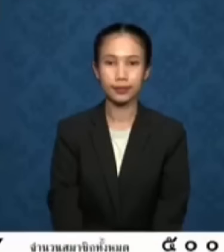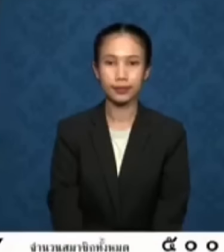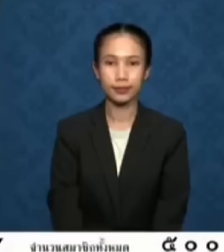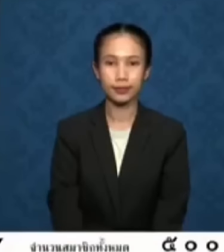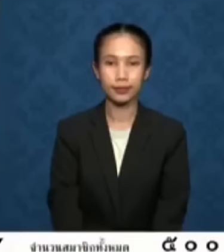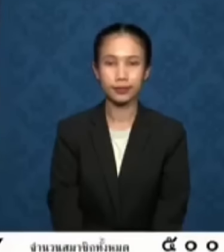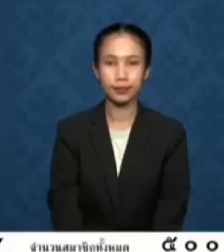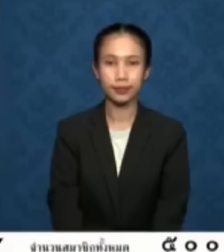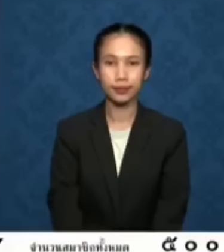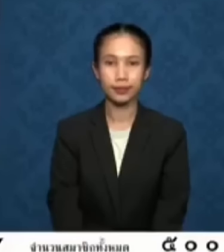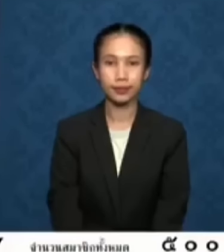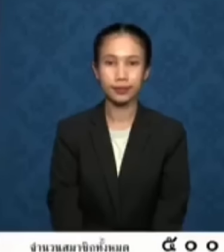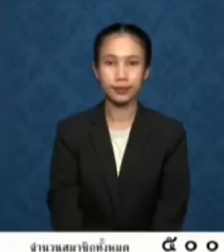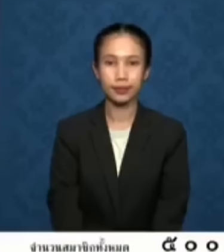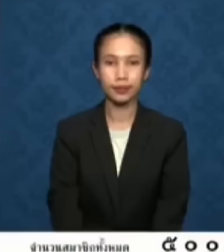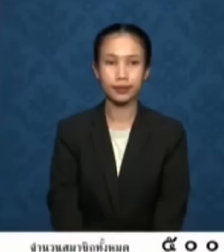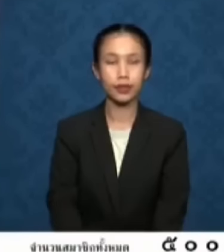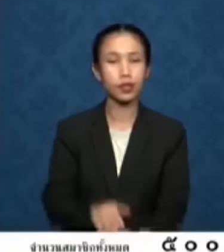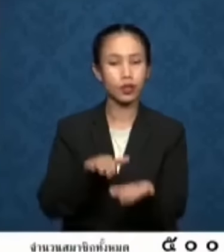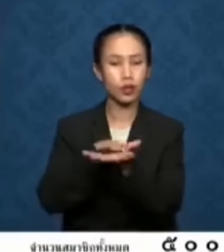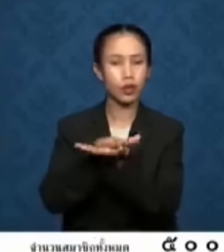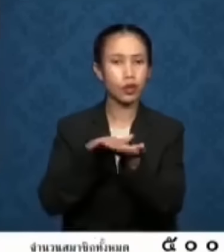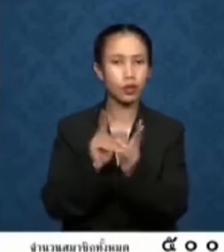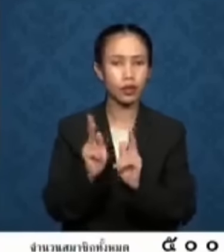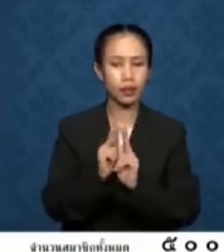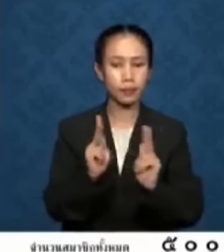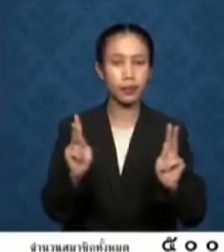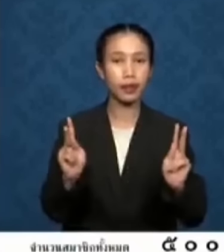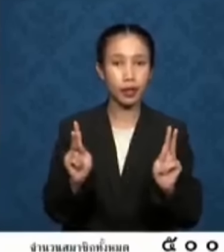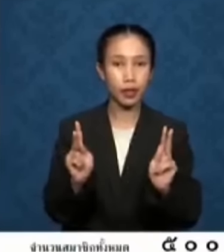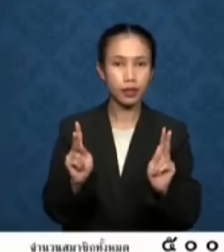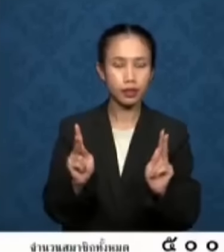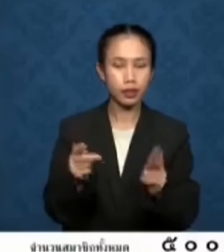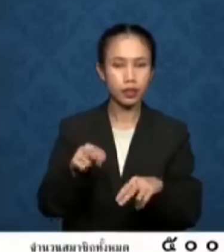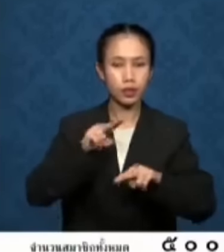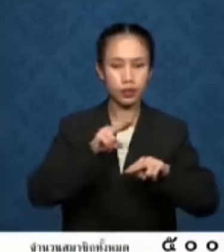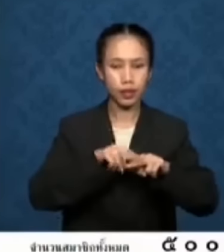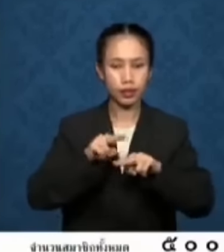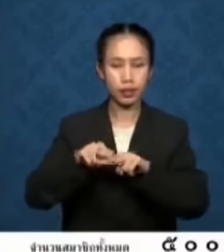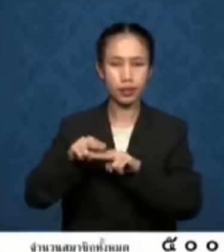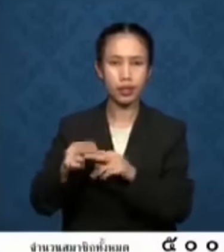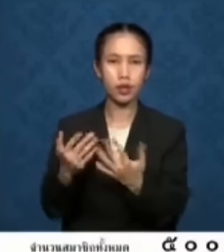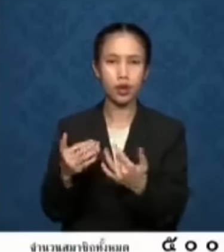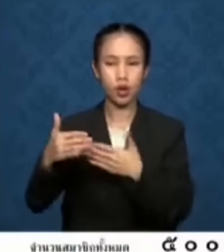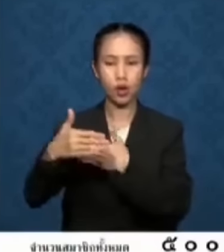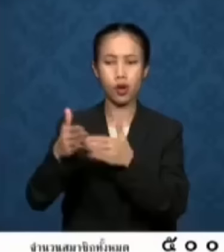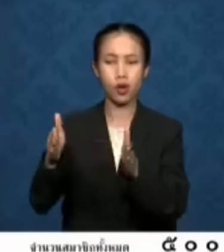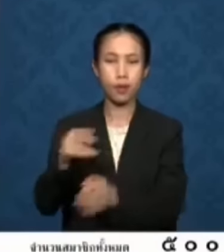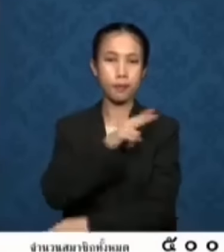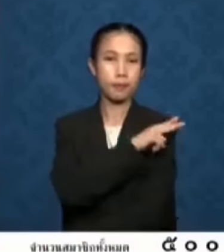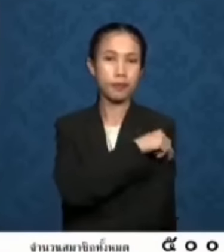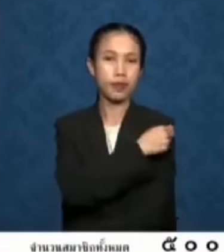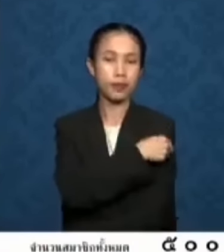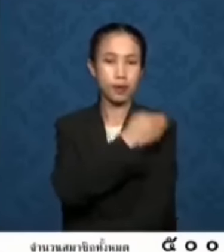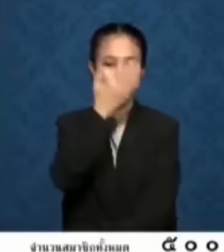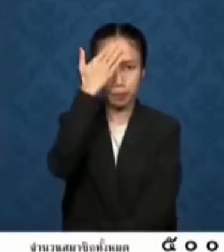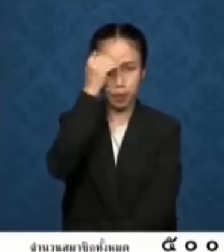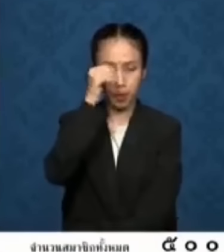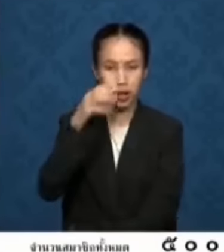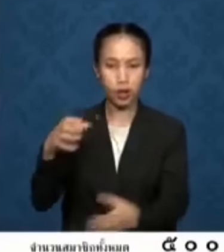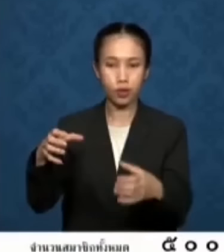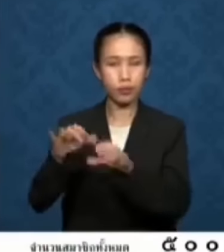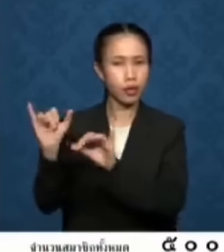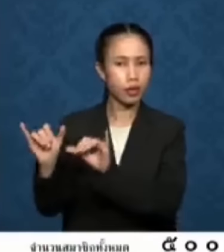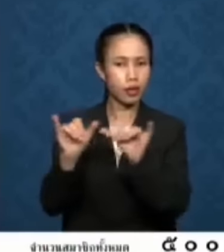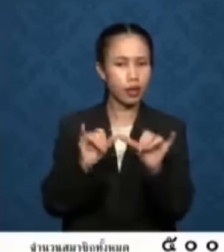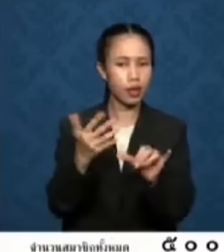ครับแล้วก็ผมต้องขอโทษคณะกรรมการด้วยนะครับที่ท่านต้องนั่งรอในห้องพยาบาลนะครับเพราะพรรคพลังประชารัฐยังย้ายหรือยัง